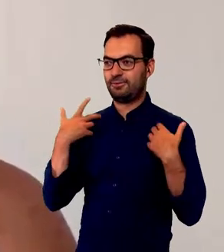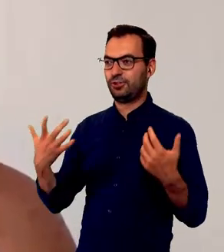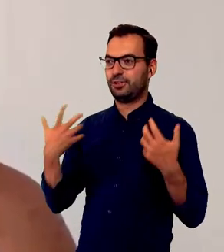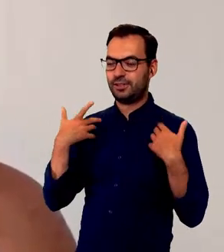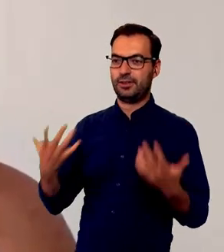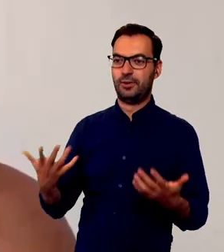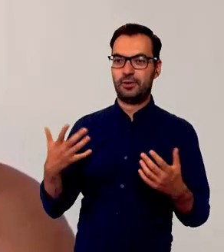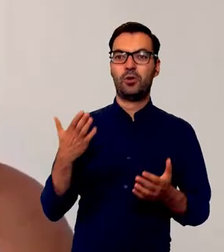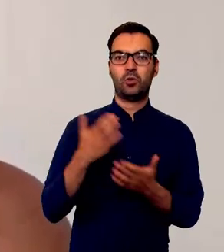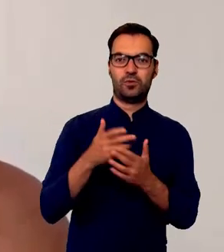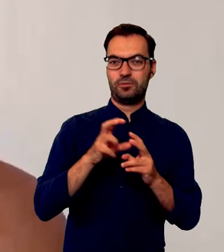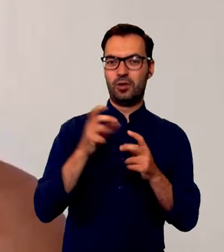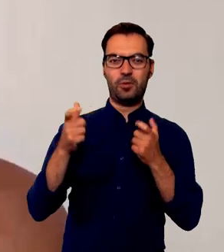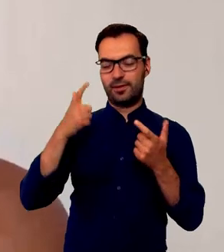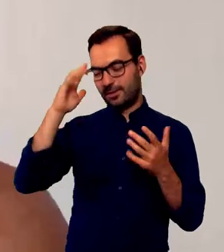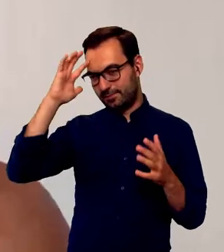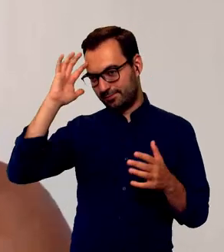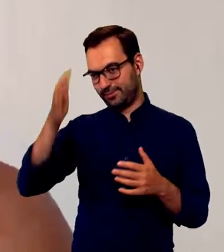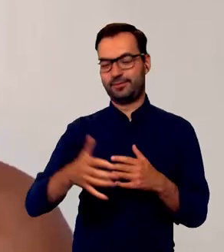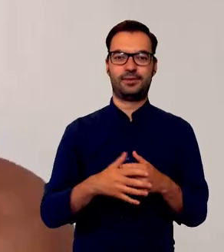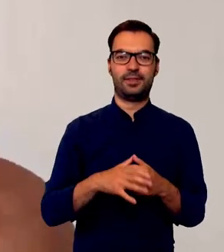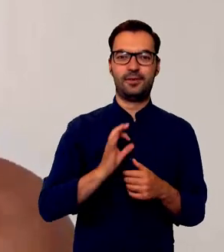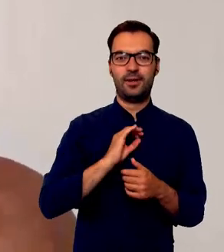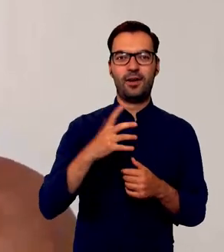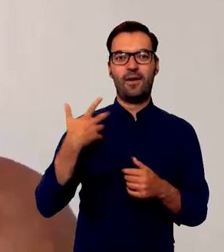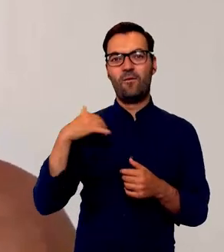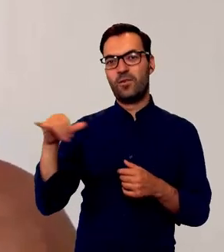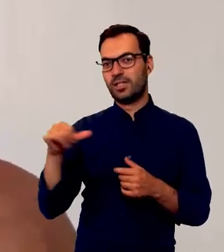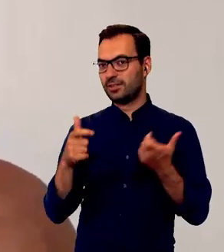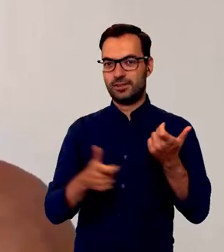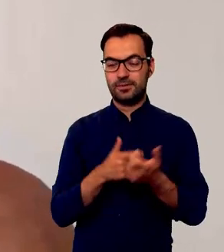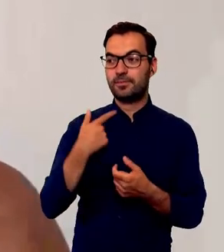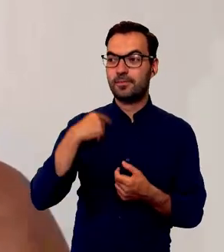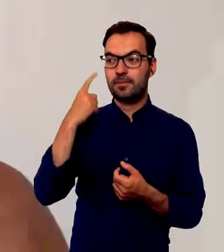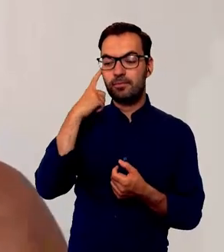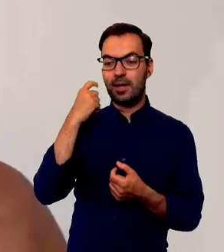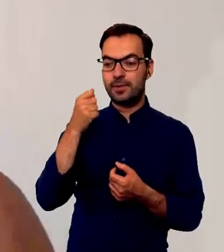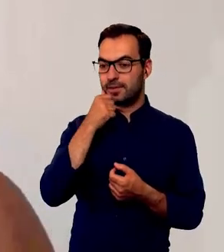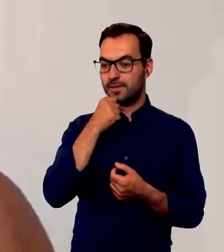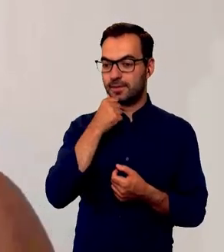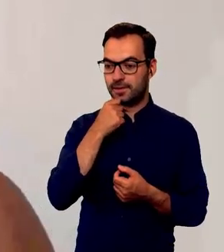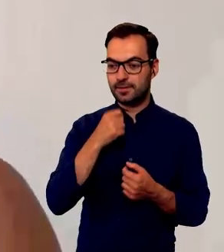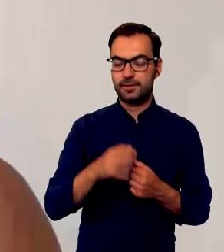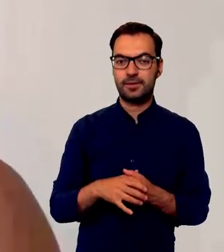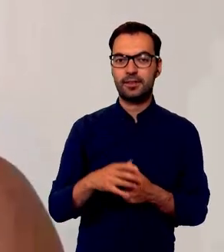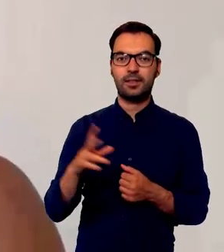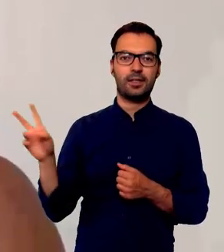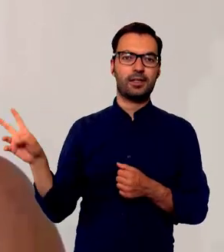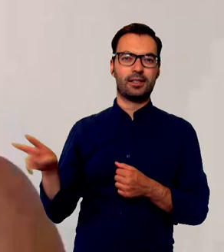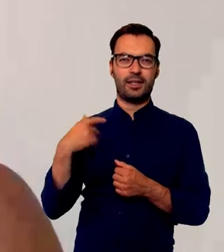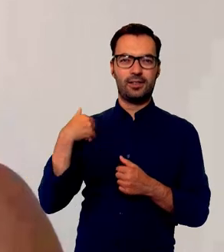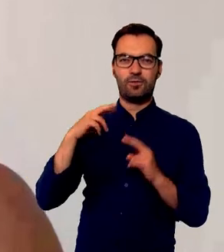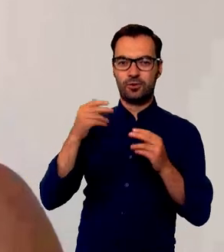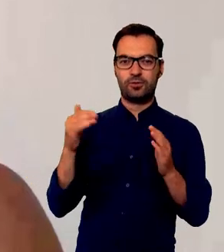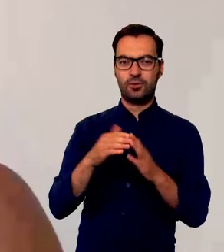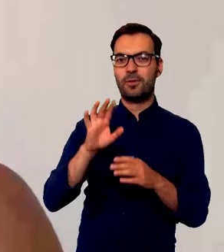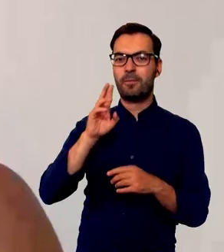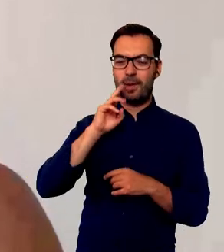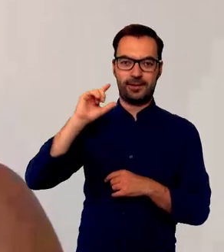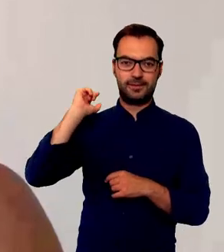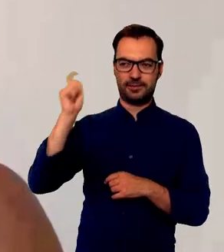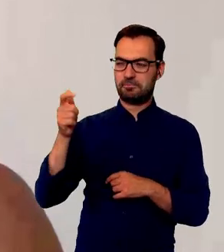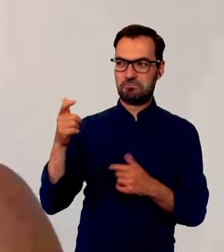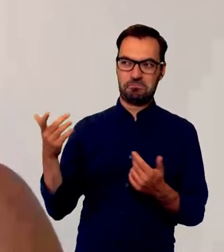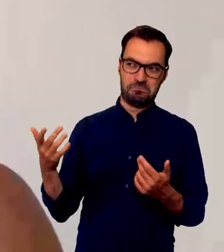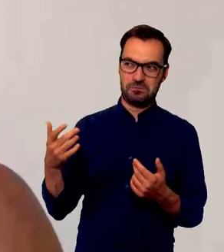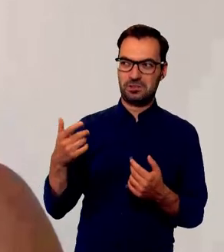wtedy robiłam przeróżne rzeczy, których moi rówieśnicy nie robili. Pamiętam, że przyszłam kiedyś do domu i powiedziałam mojej mamie, to była